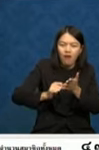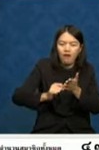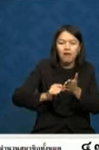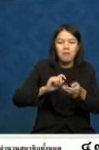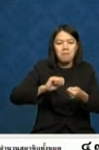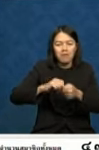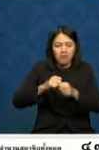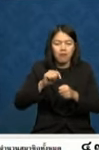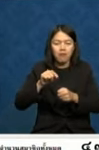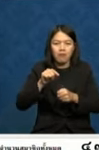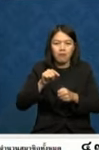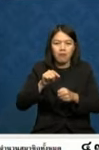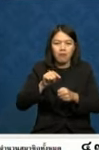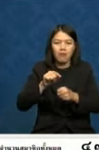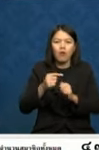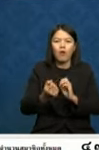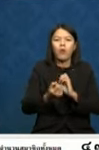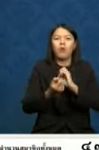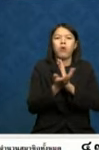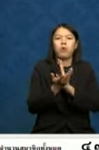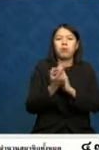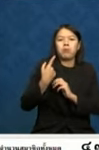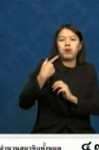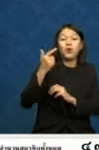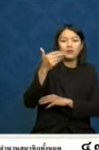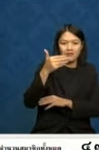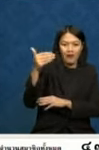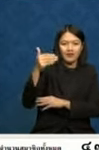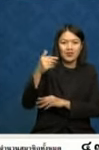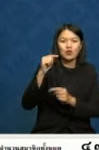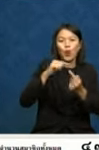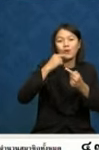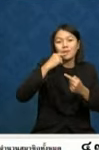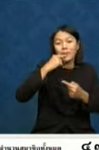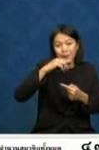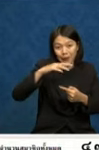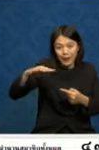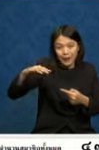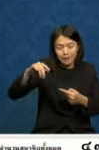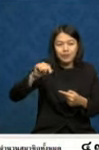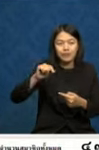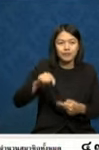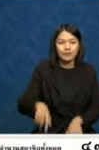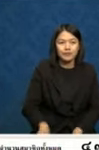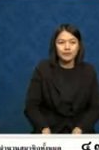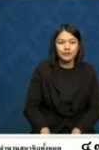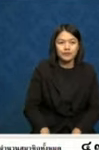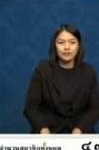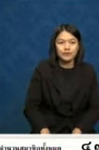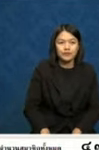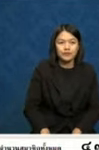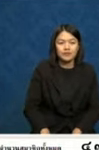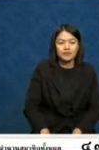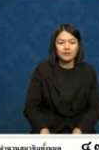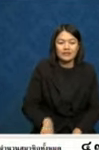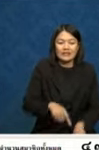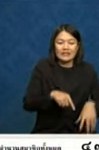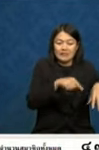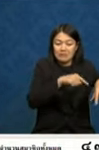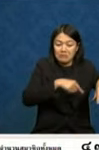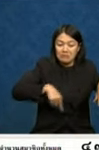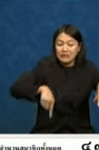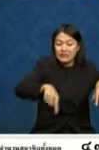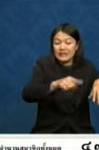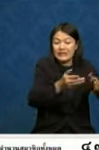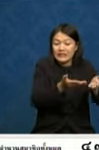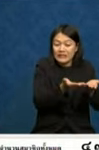ที่กระทบต่อประโยชน์ของชาติทางทะเลในพื้นที่นะครับตรงนี้ต้องเน้นนะครับในพื้นที่ท่าเ